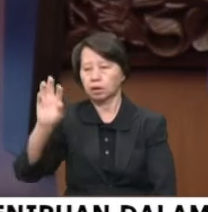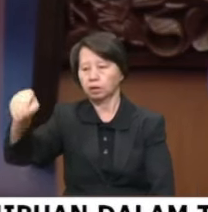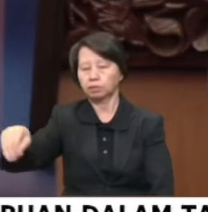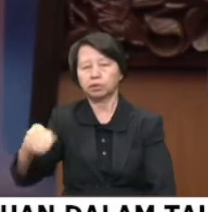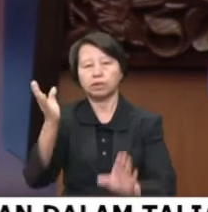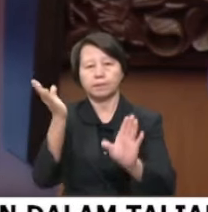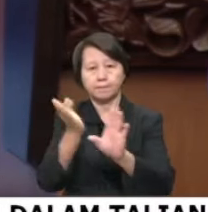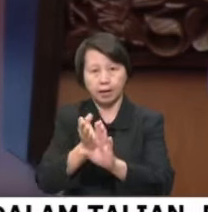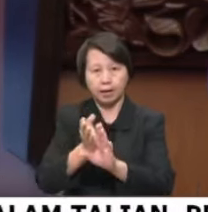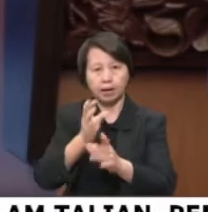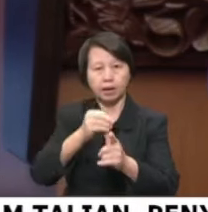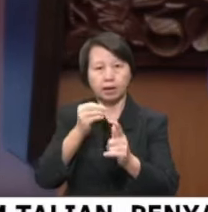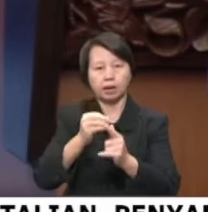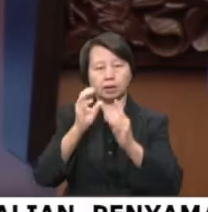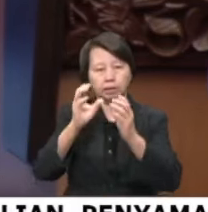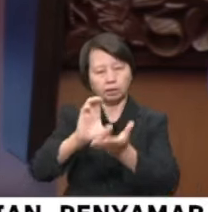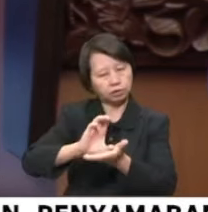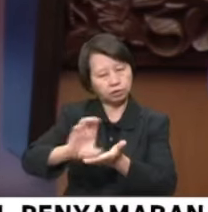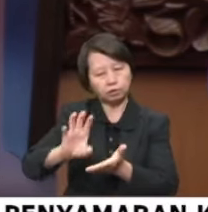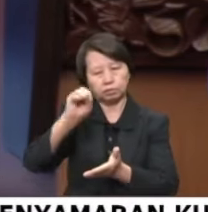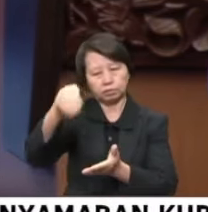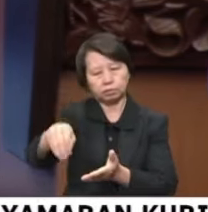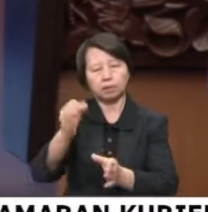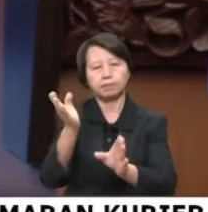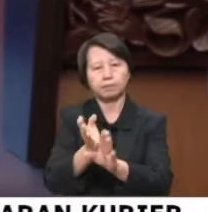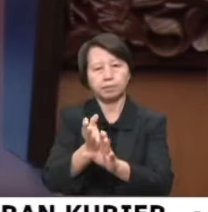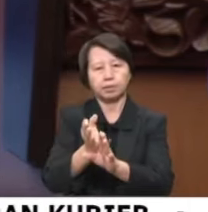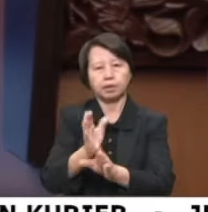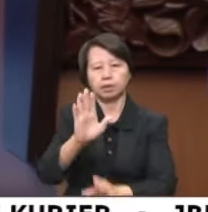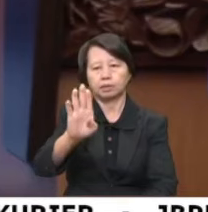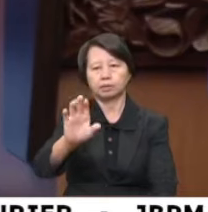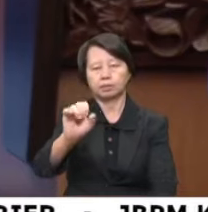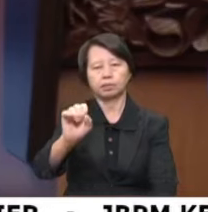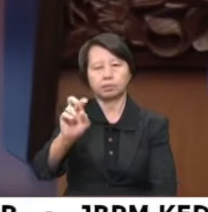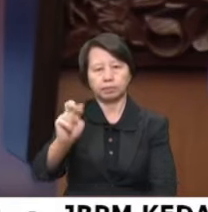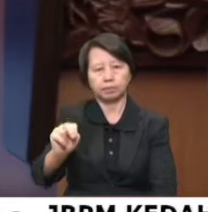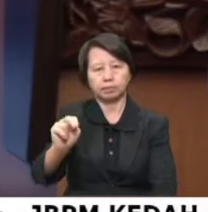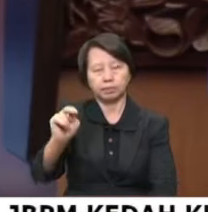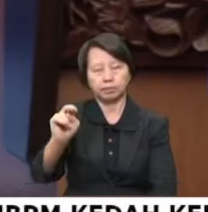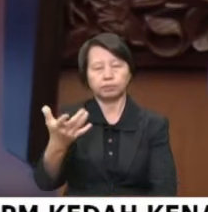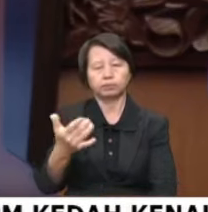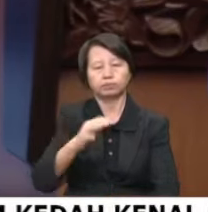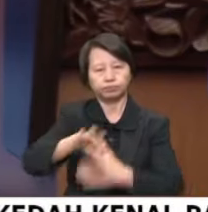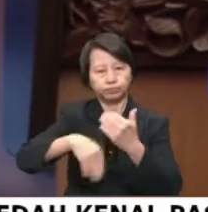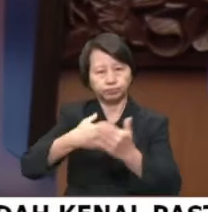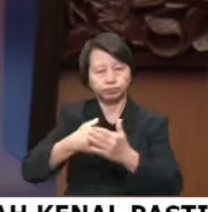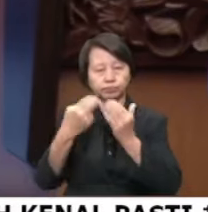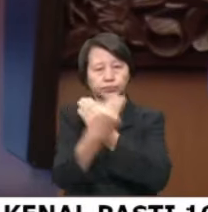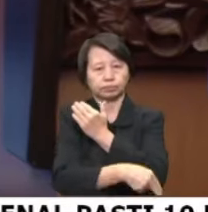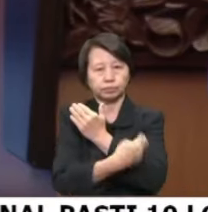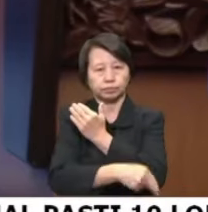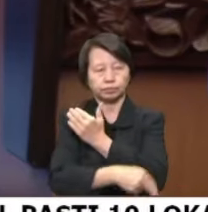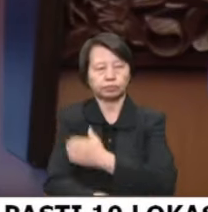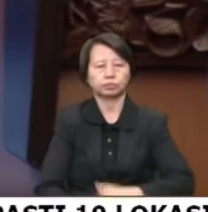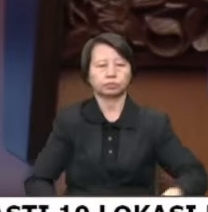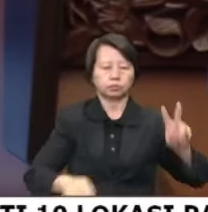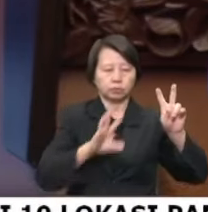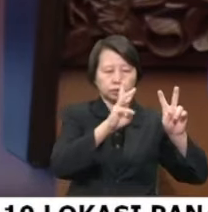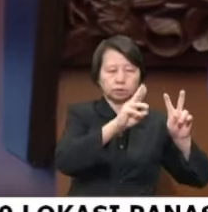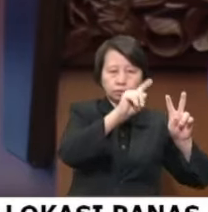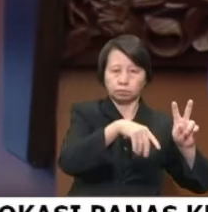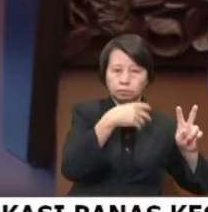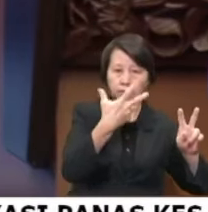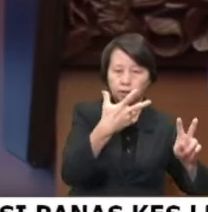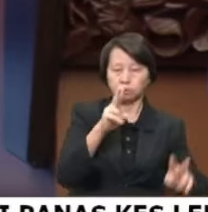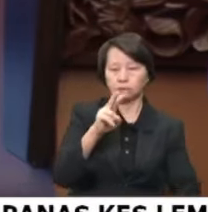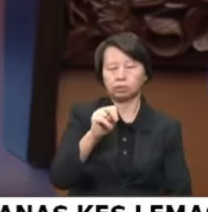akaun bank atau secara tunai di cawangan Bank Simpanan Nasional seluruh negara. Setakat 26 Mac